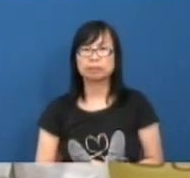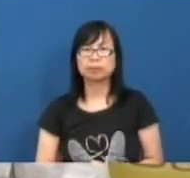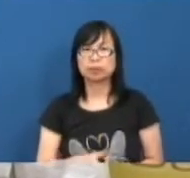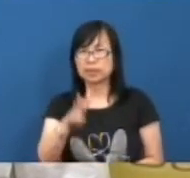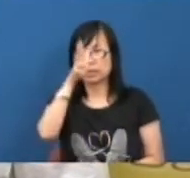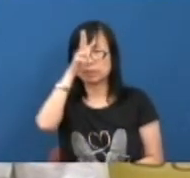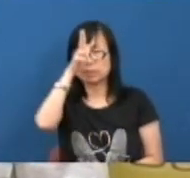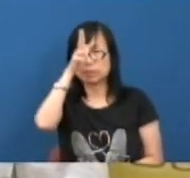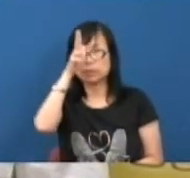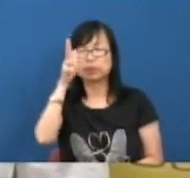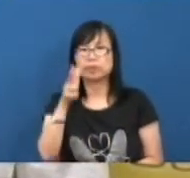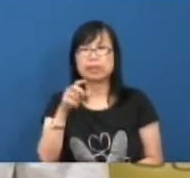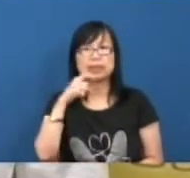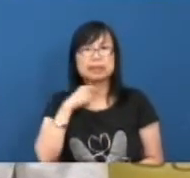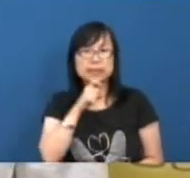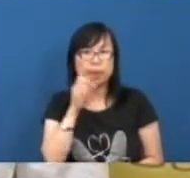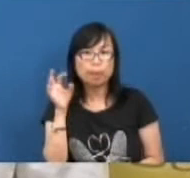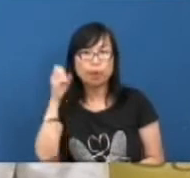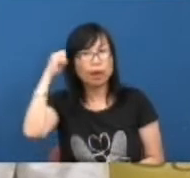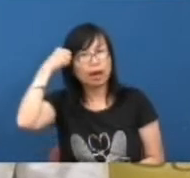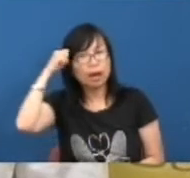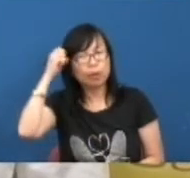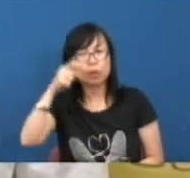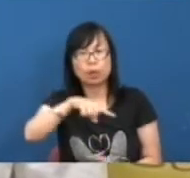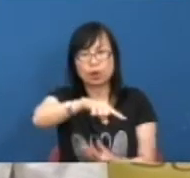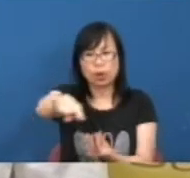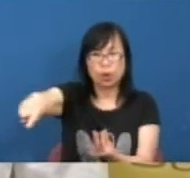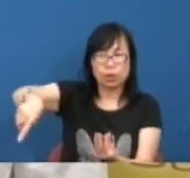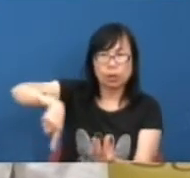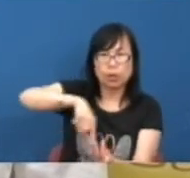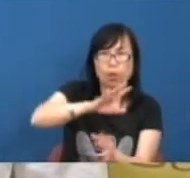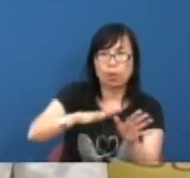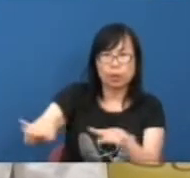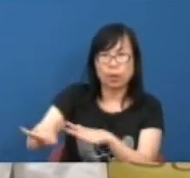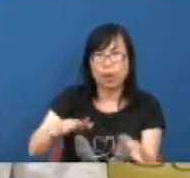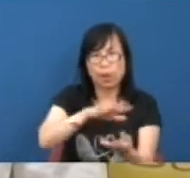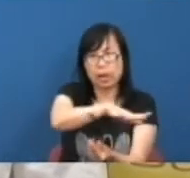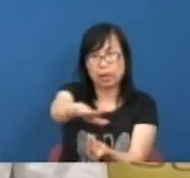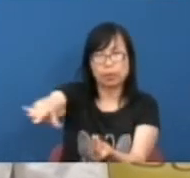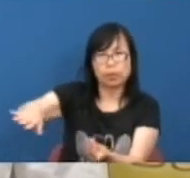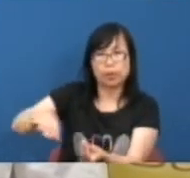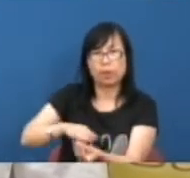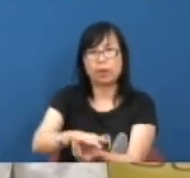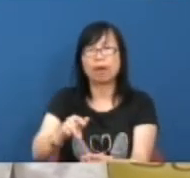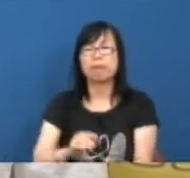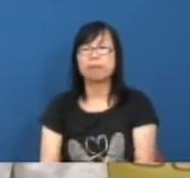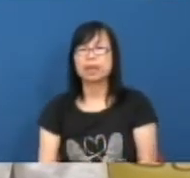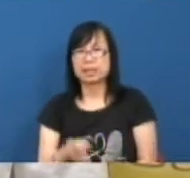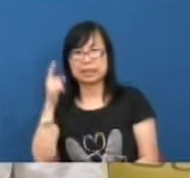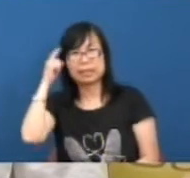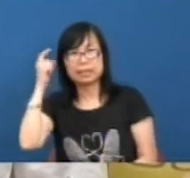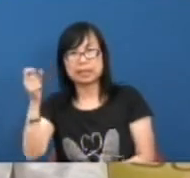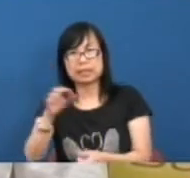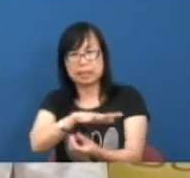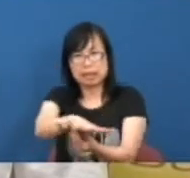政府即係佢話考慮過為填海啦，就增建多啲居屋咁啦。咁但係其實填海即係大家知道填